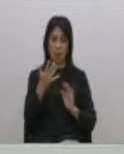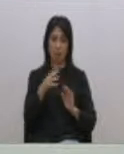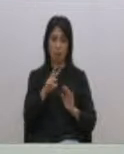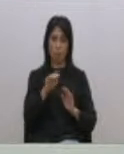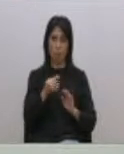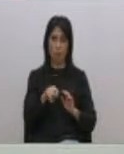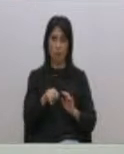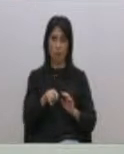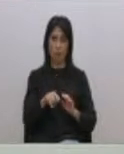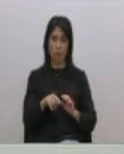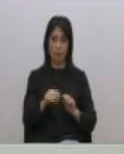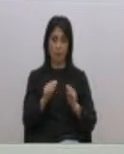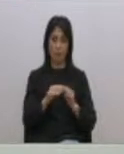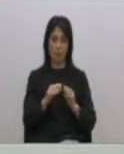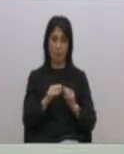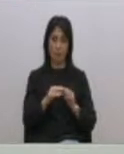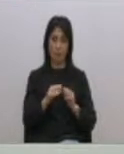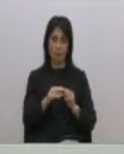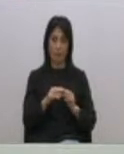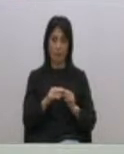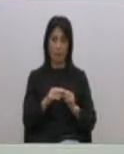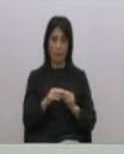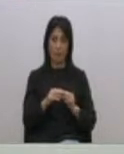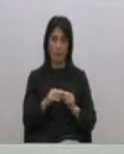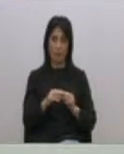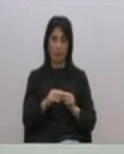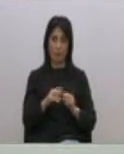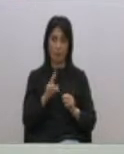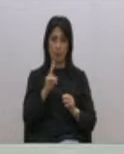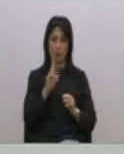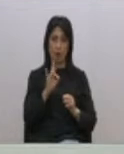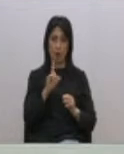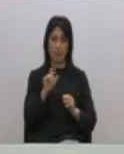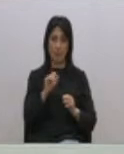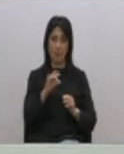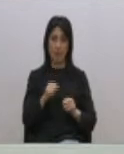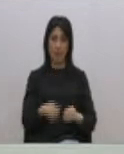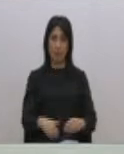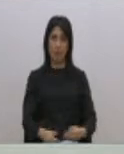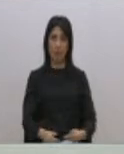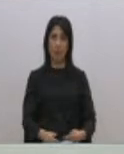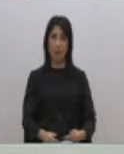მომხრე. არ არის სულელება? თამარ კოძაია.